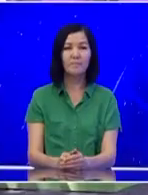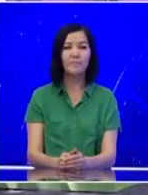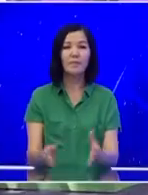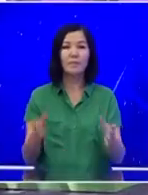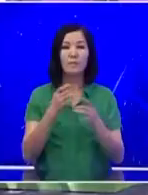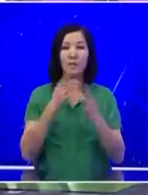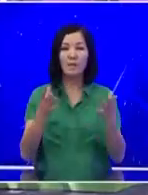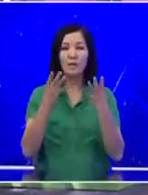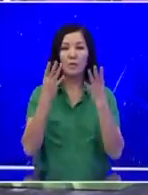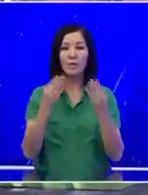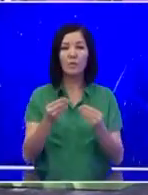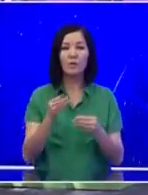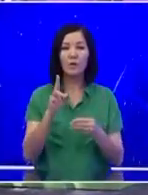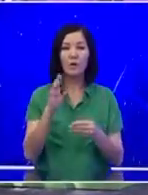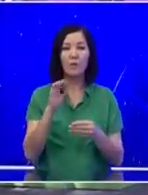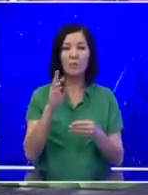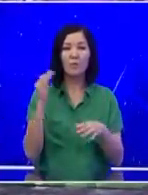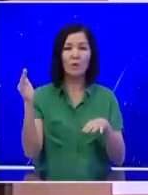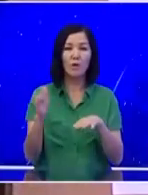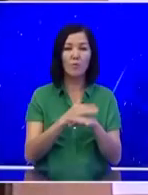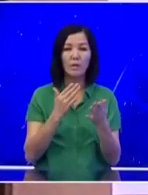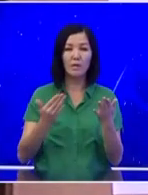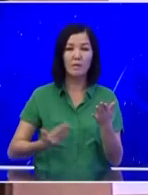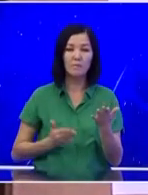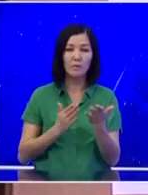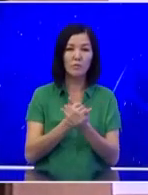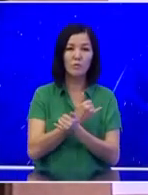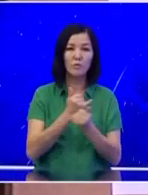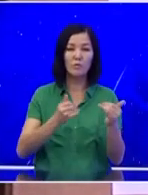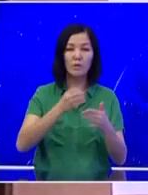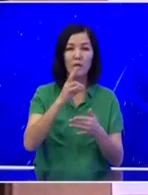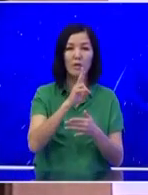Мереке күні қамқор арнаулы әлеуметтік қызмет көрсету орталығына қалалық Нұр Отан